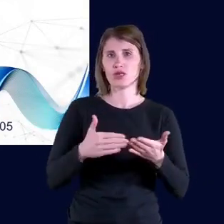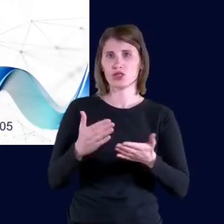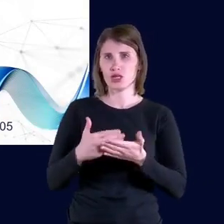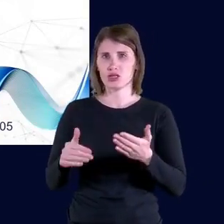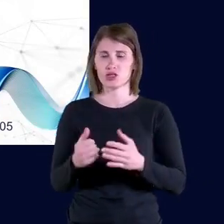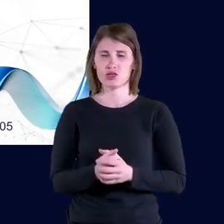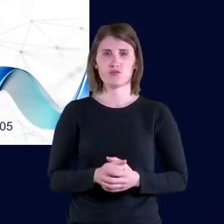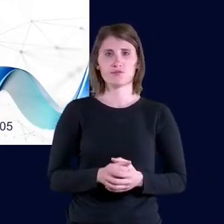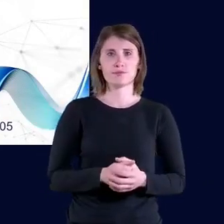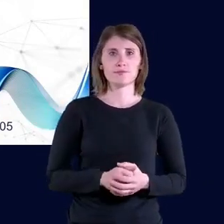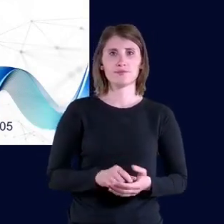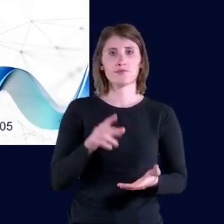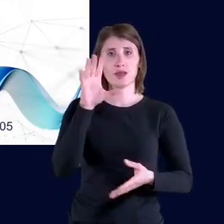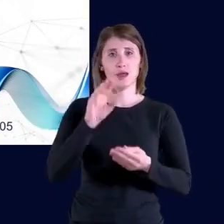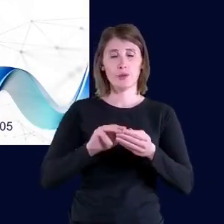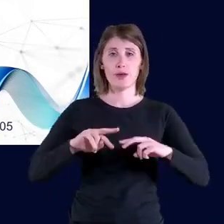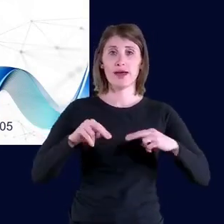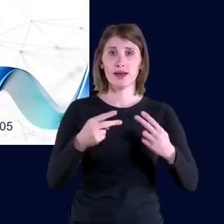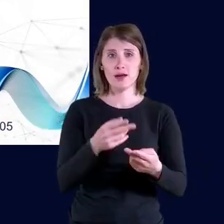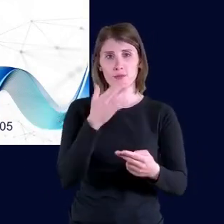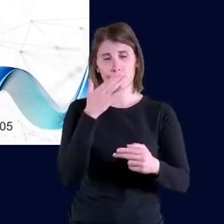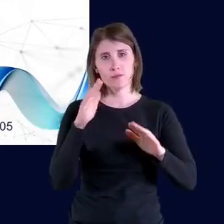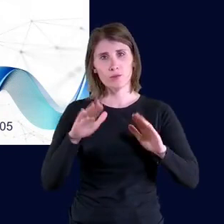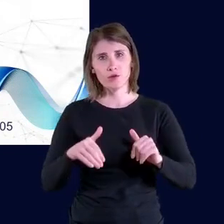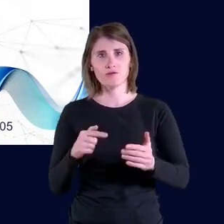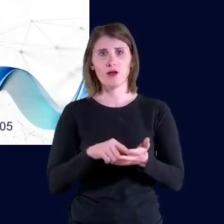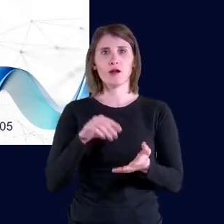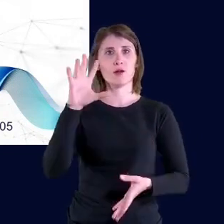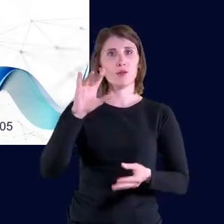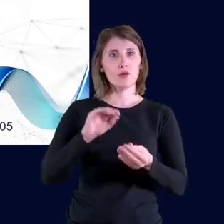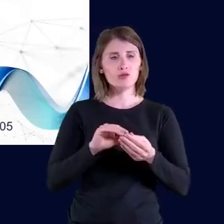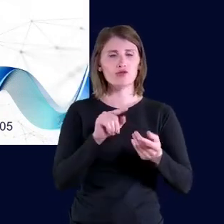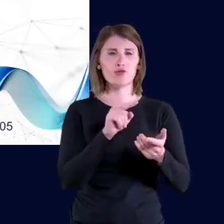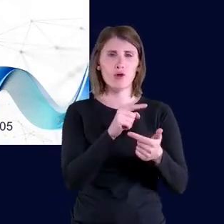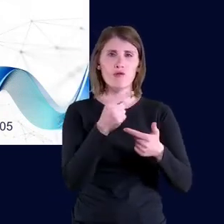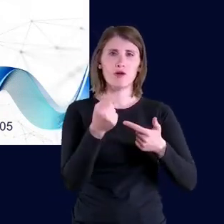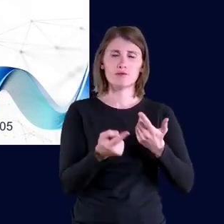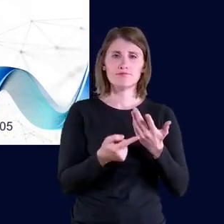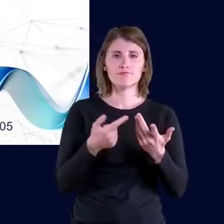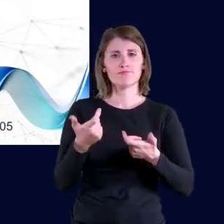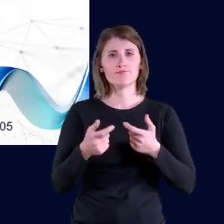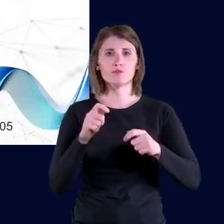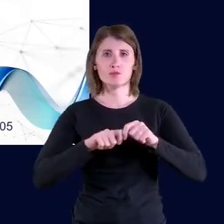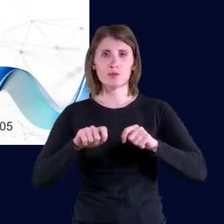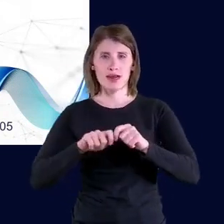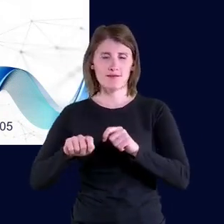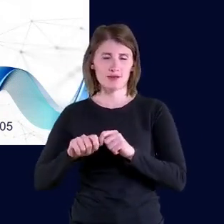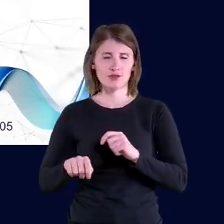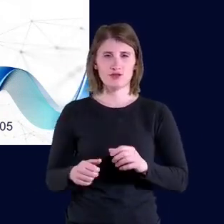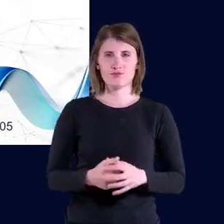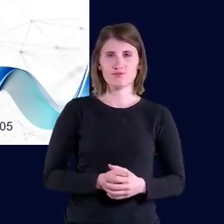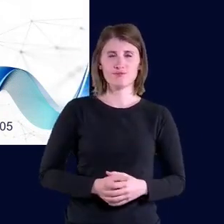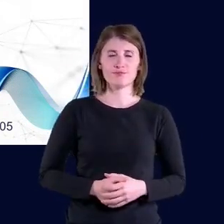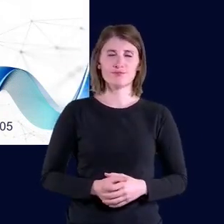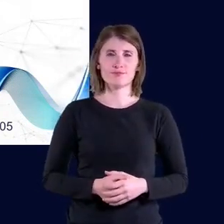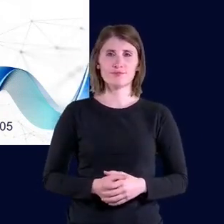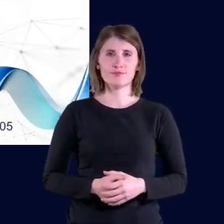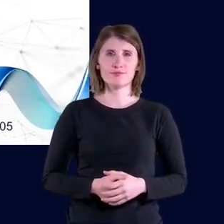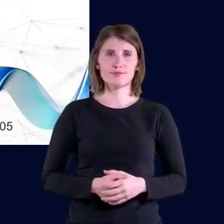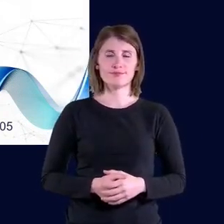raporcie pozwalają na generowanie podsumowań w zakresie realizowanych prac